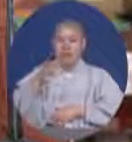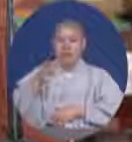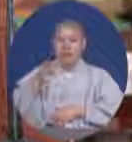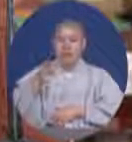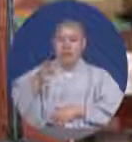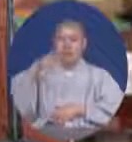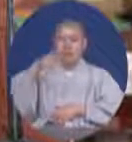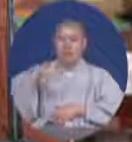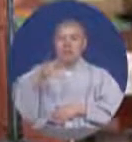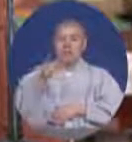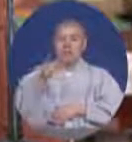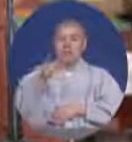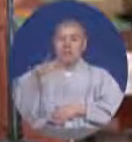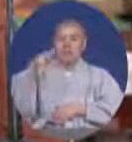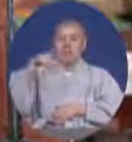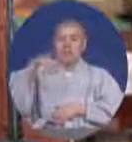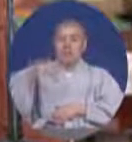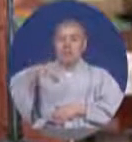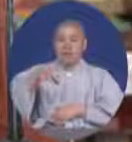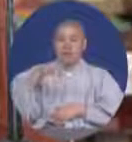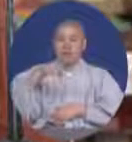응법계